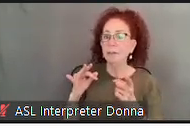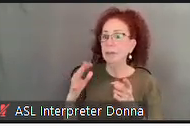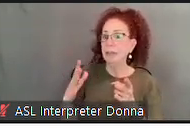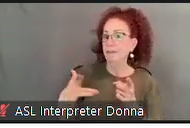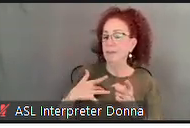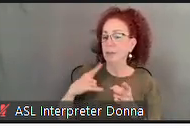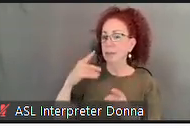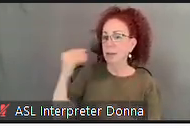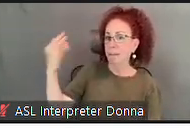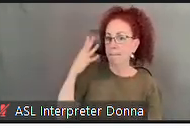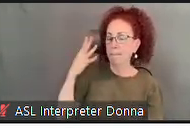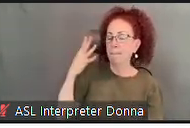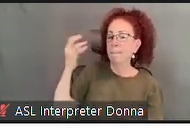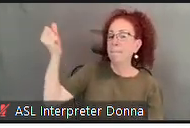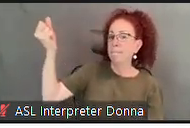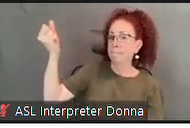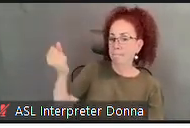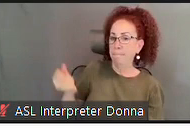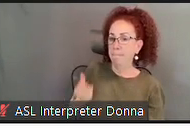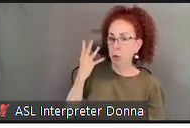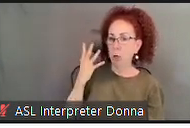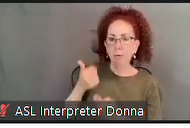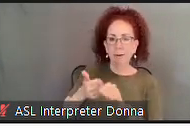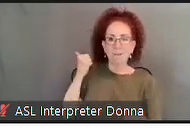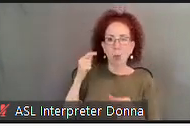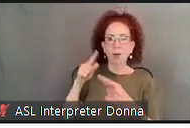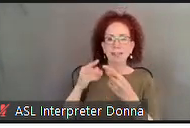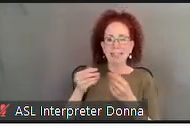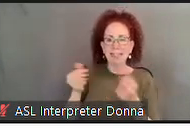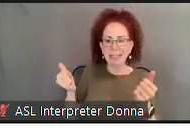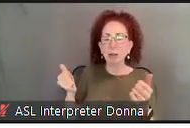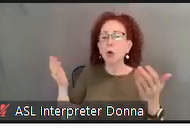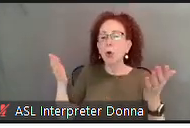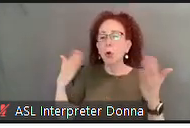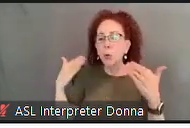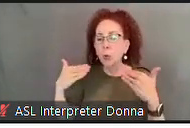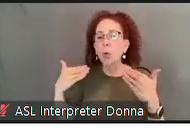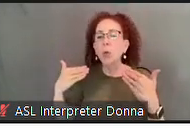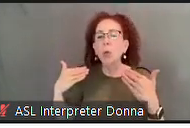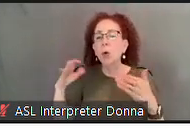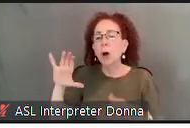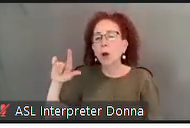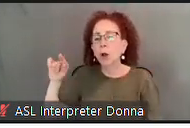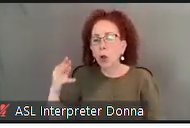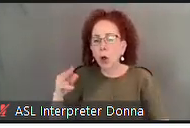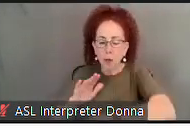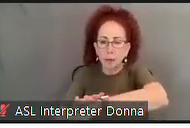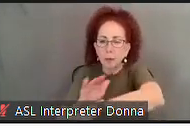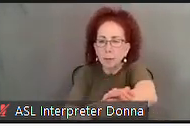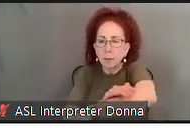果如果说你们是碰到有晒伤的情况下呢，要让这个